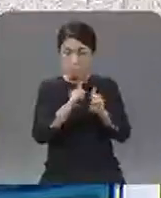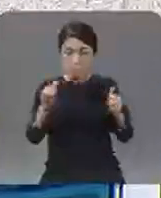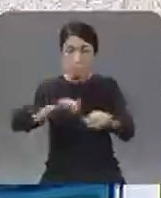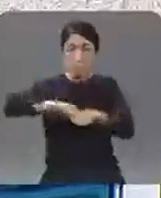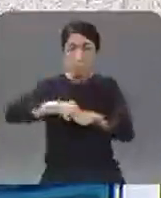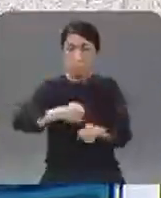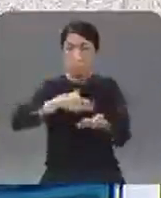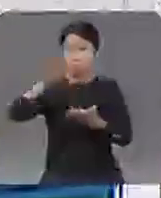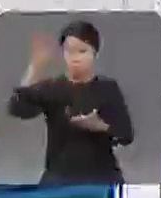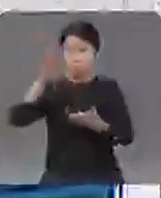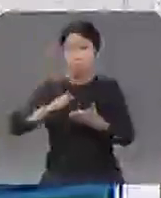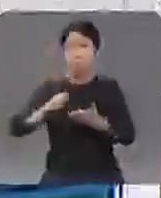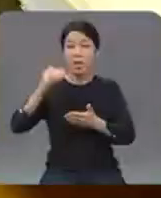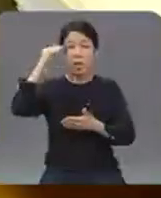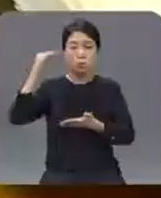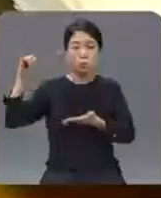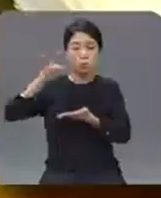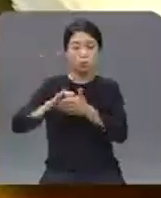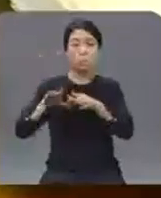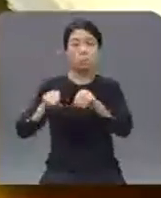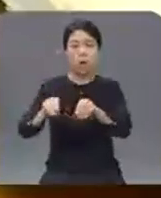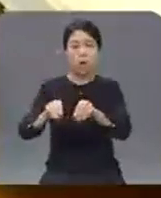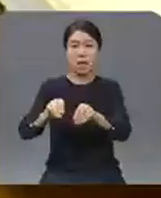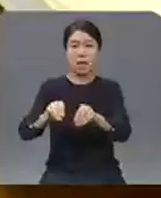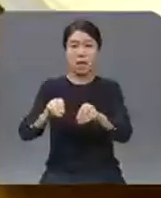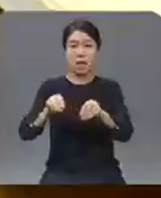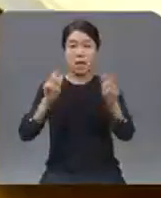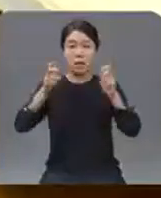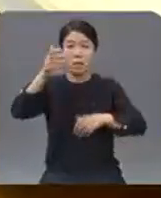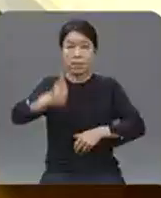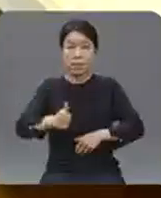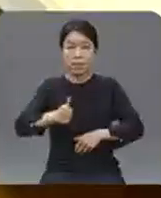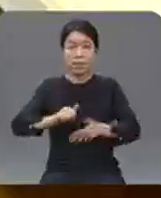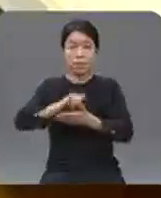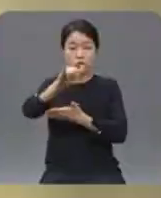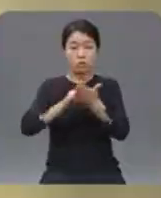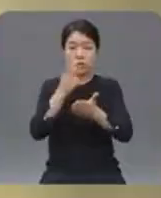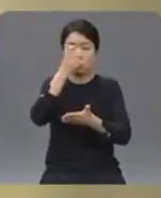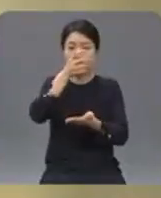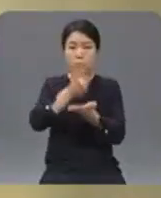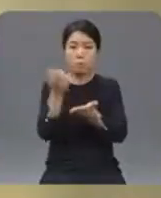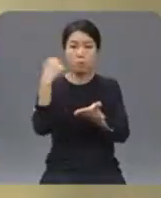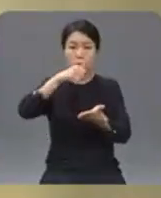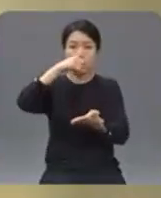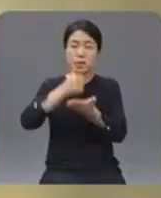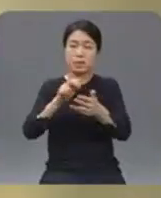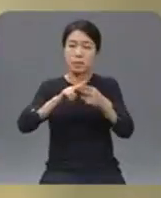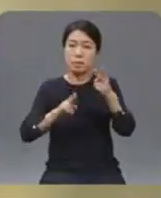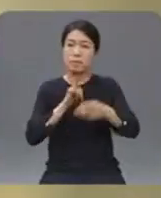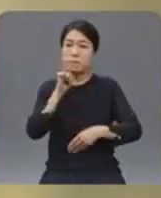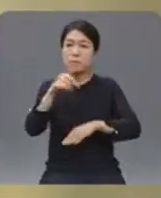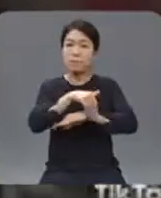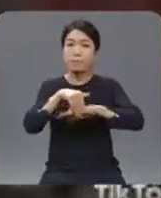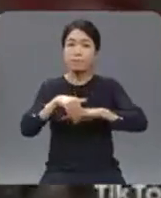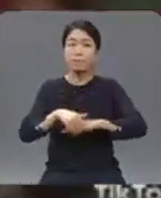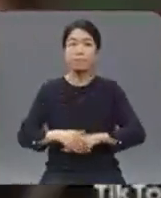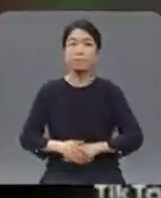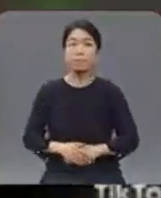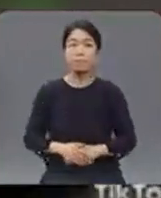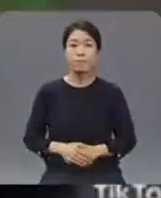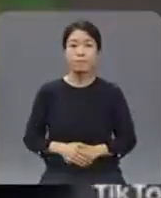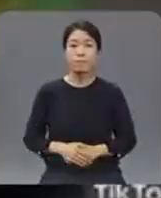강제 퇴거한 후 입국 금지조치하고 고용주를 출입국 관리법 위반 혐의로 형사 입관할 계획입니다